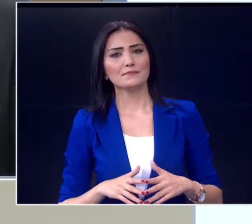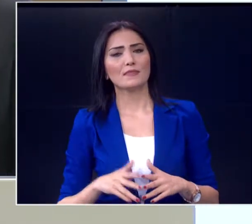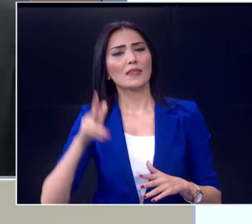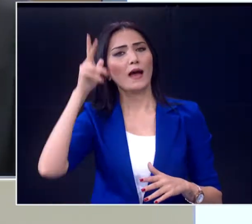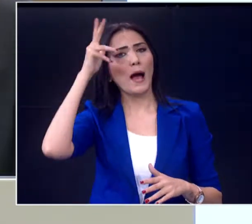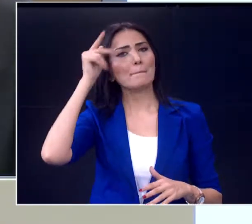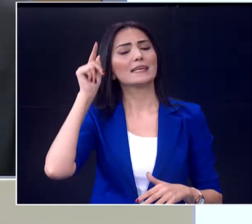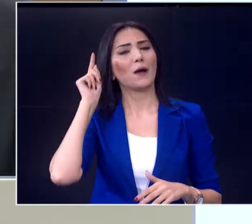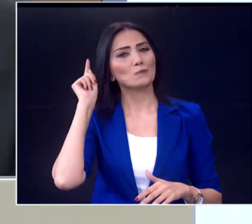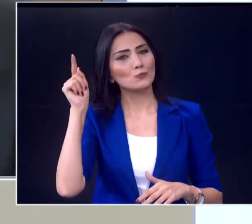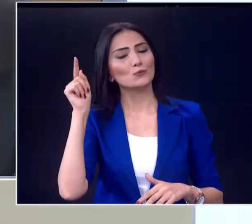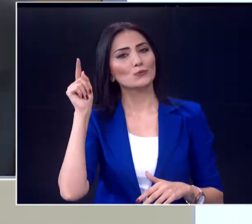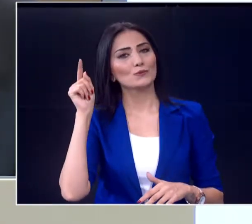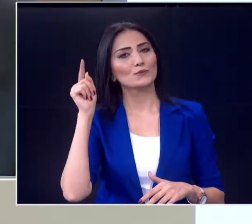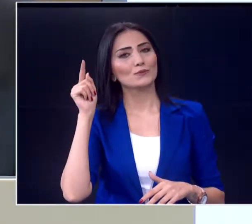Amerika bunu